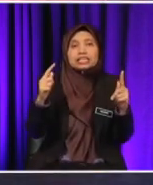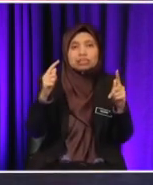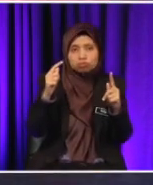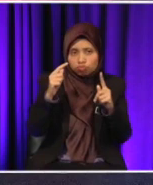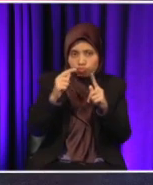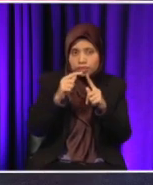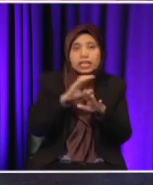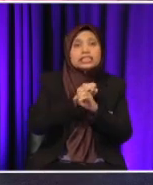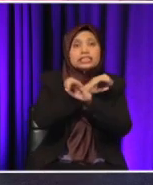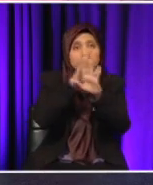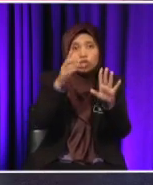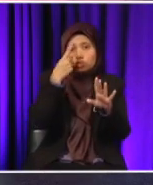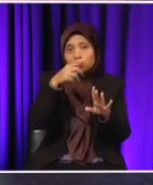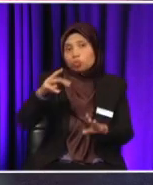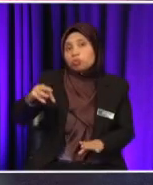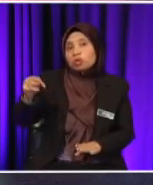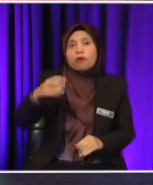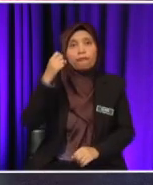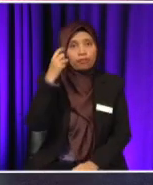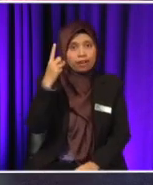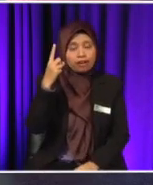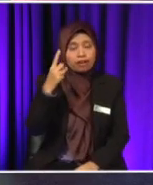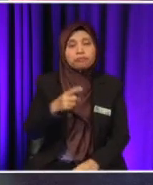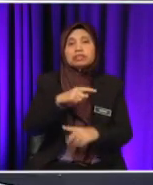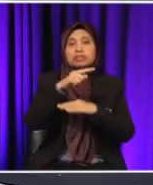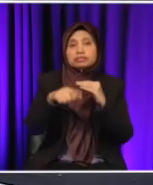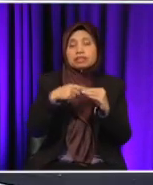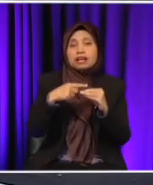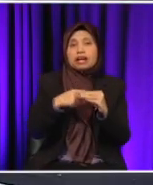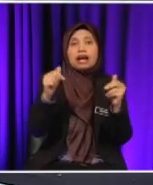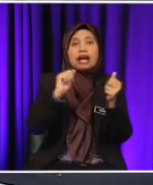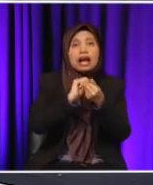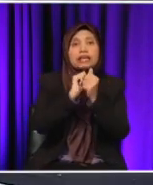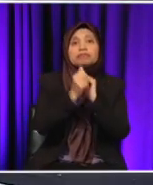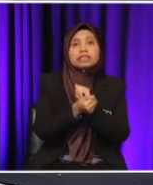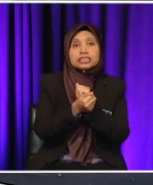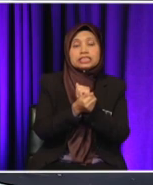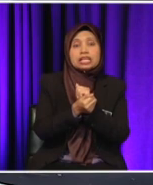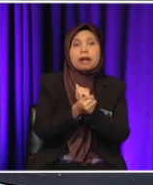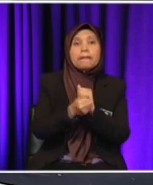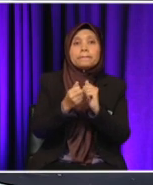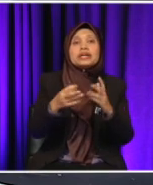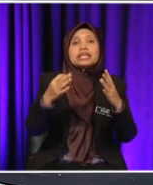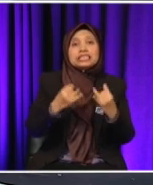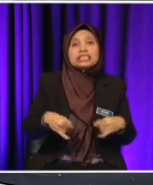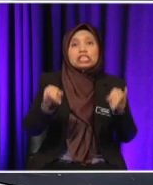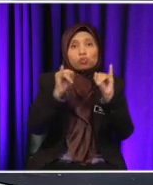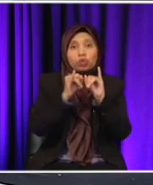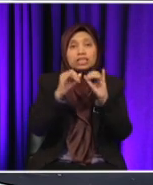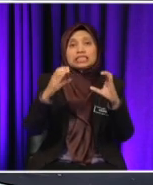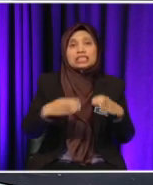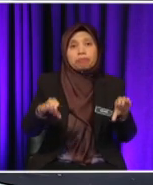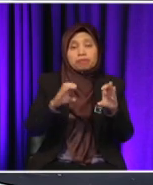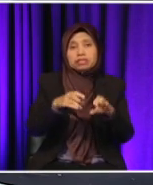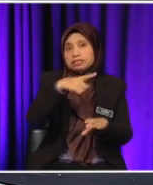dan jelas untuk murid-murid pahami berkenaan dengan adaptasi peristiwa cerpen keempat rangkap pantun